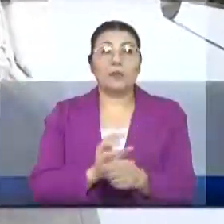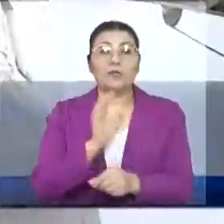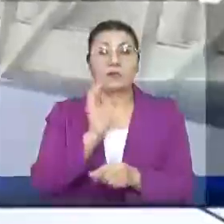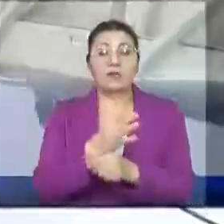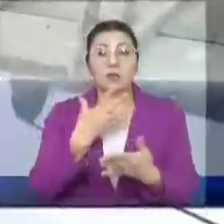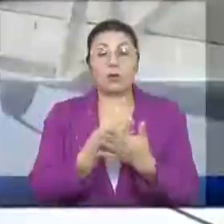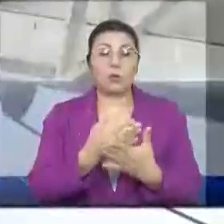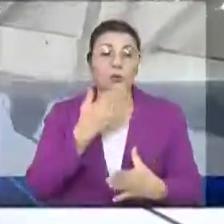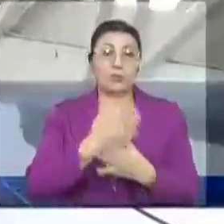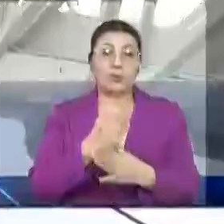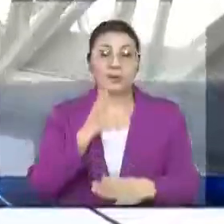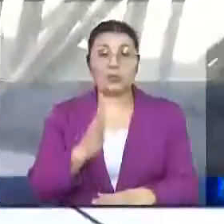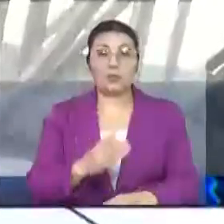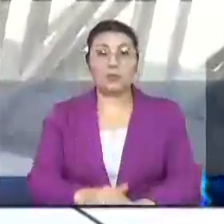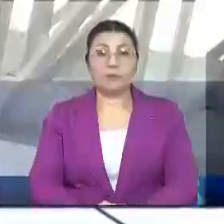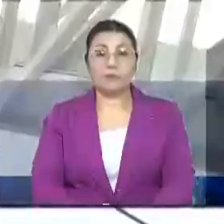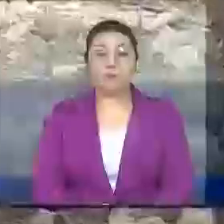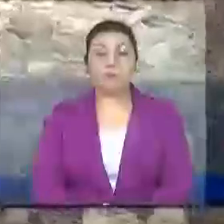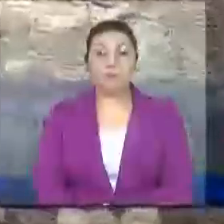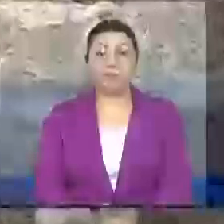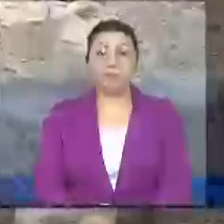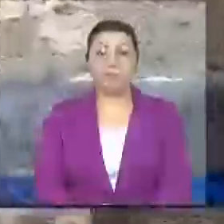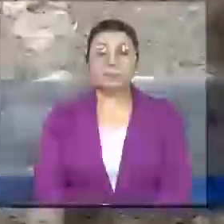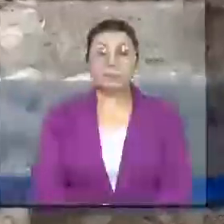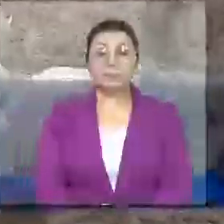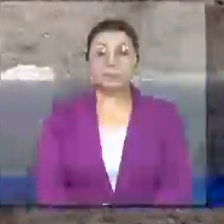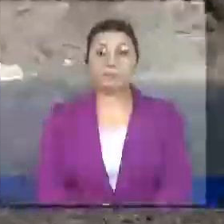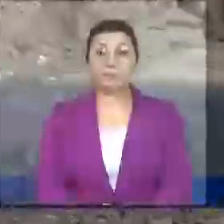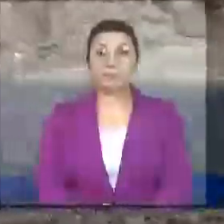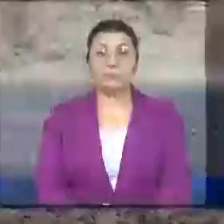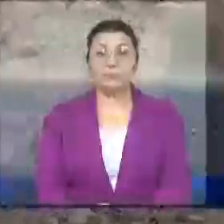өз көмегін көрсетпек. Ботагөз Сахитжанова, Азамат Сауханов, Ақтөбе телеарнасы.